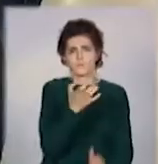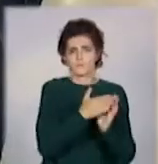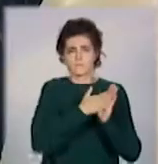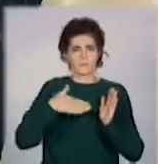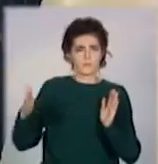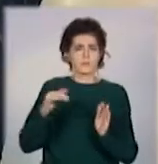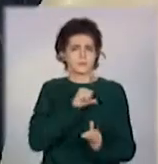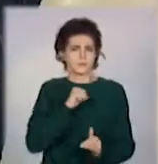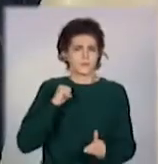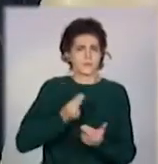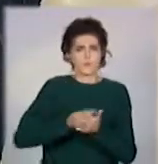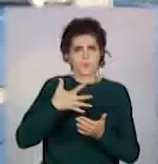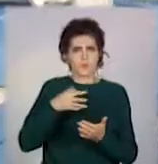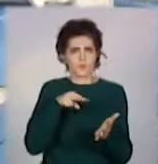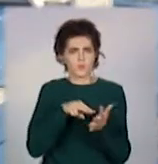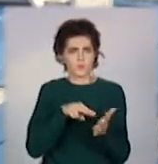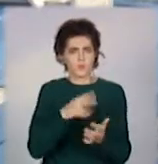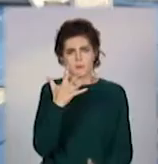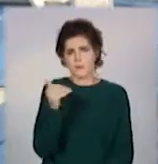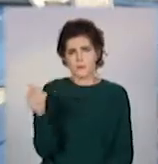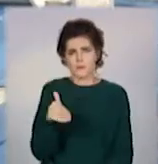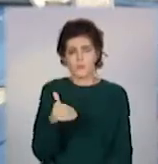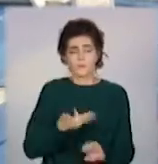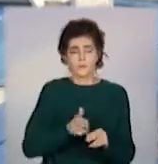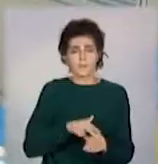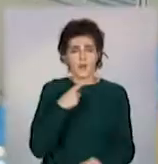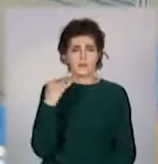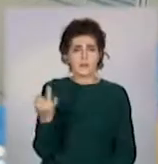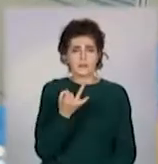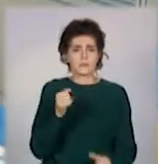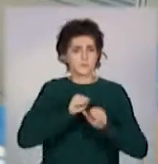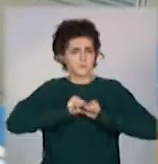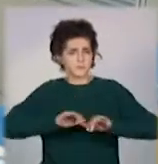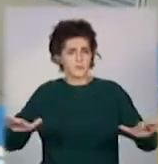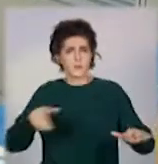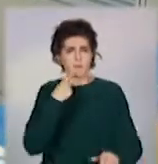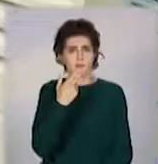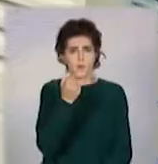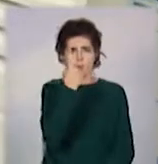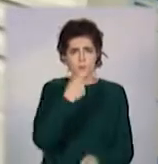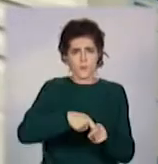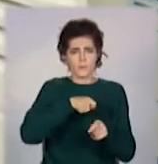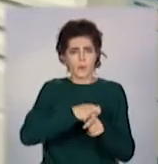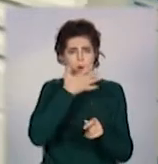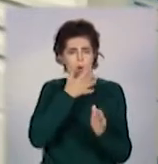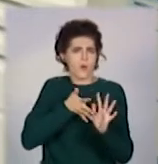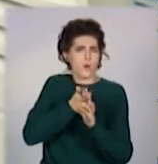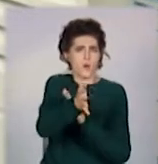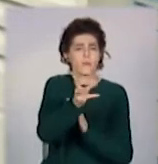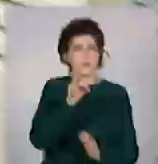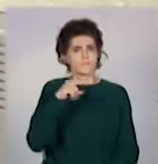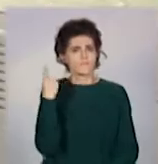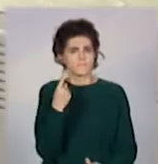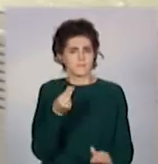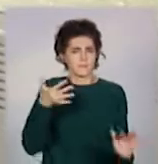а найдорожчі системи потягнуть і на 5. Завдовжки такі агрегати – з 1,5 метра. Світла споживають, як і маленькі,